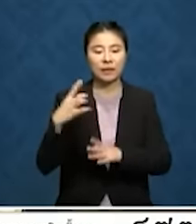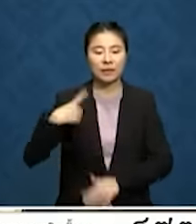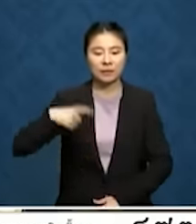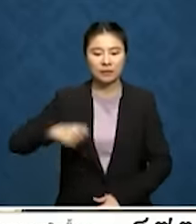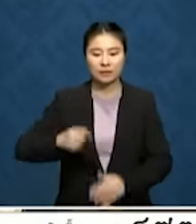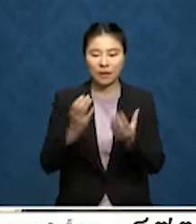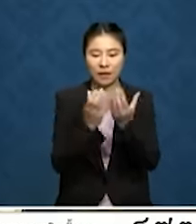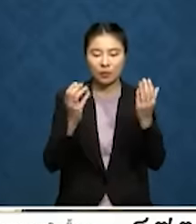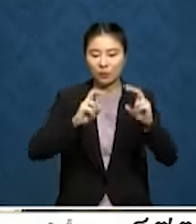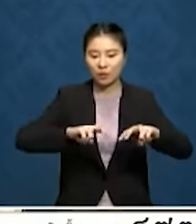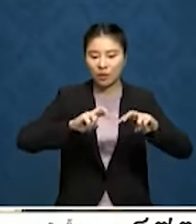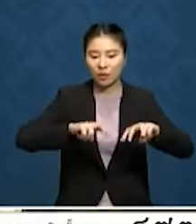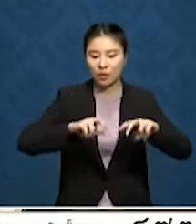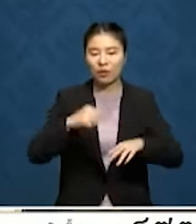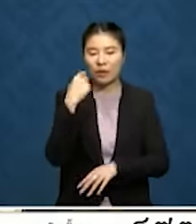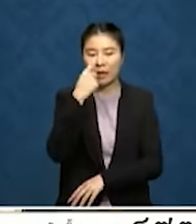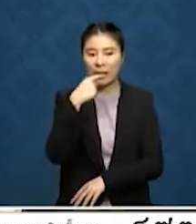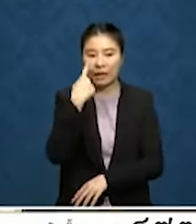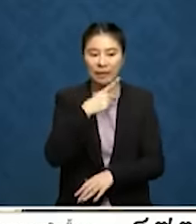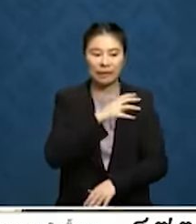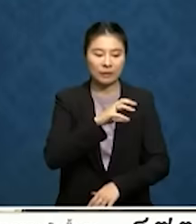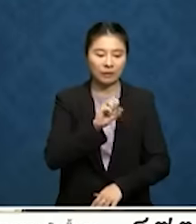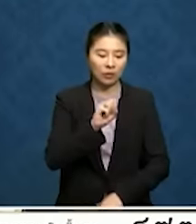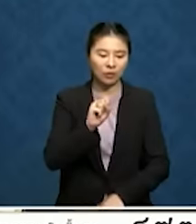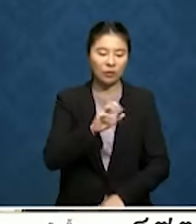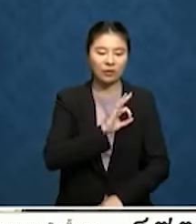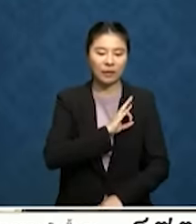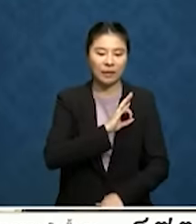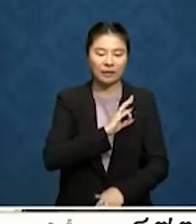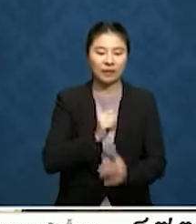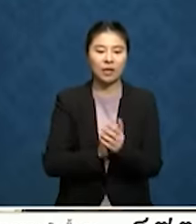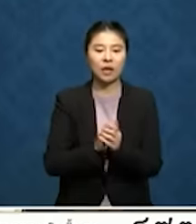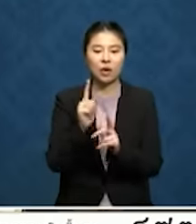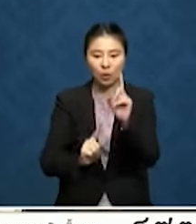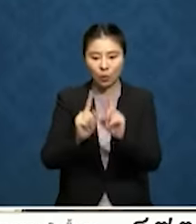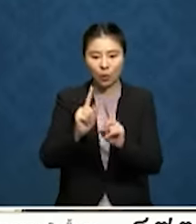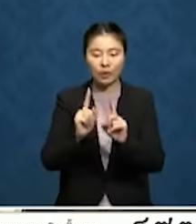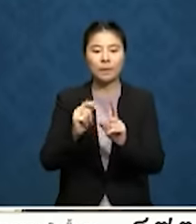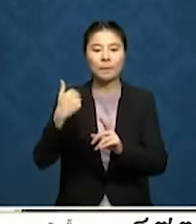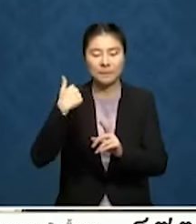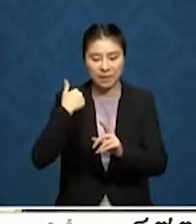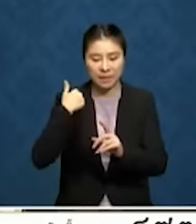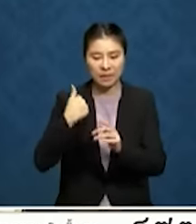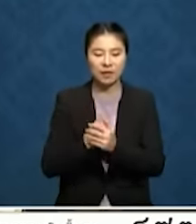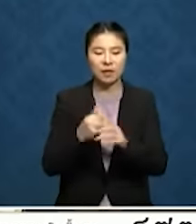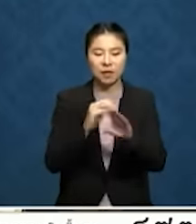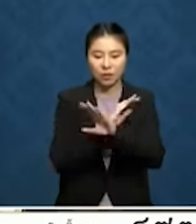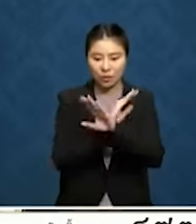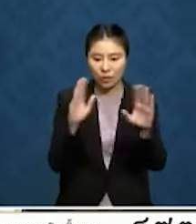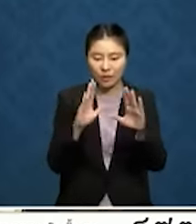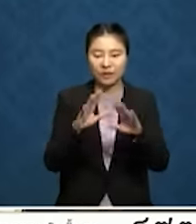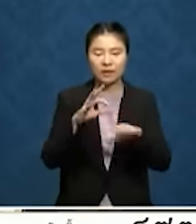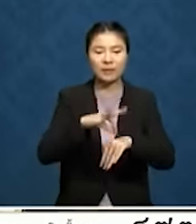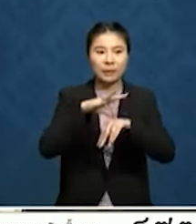ให้เพื่อนสมาชิกของพวกเราบางท่านต้องพ้นสมาชิกภาพไปไม่ว่าจะเป็นกรณีของคุณธนาธรจึงรุ่งเรืองกิจจากก